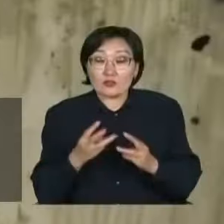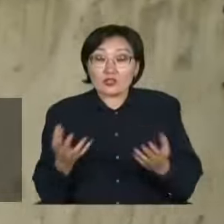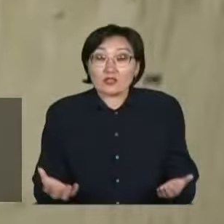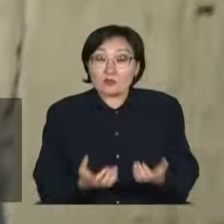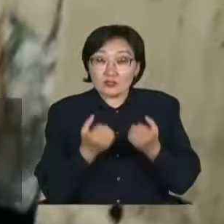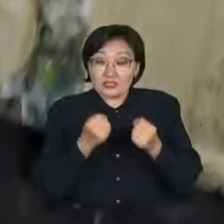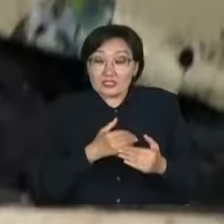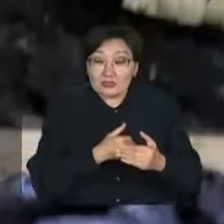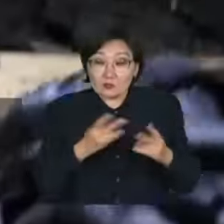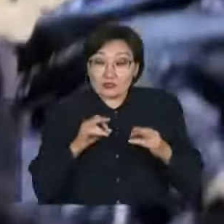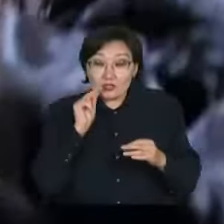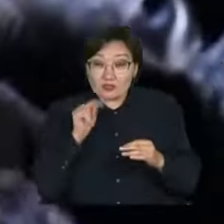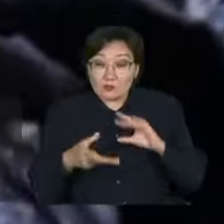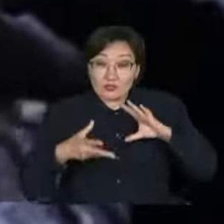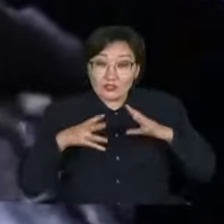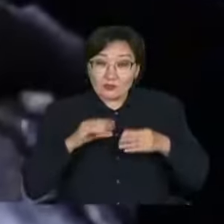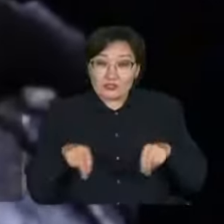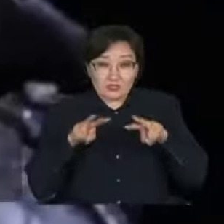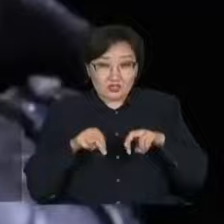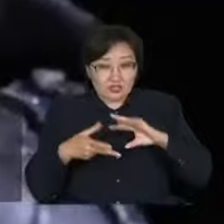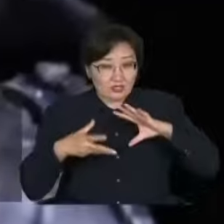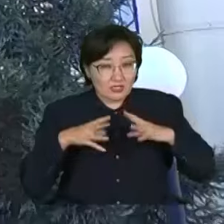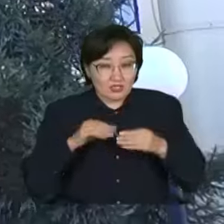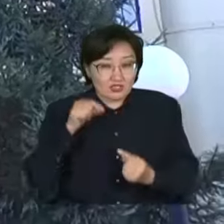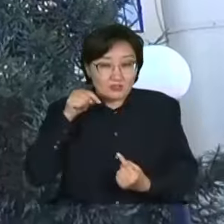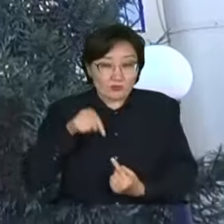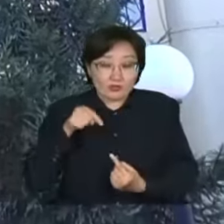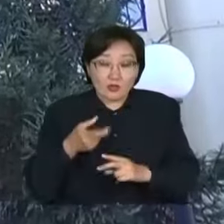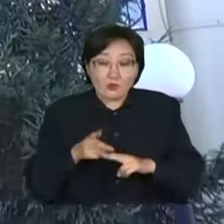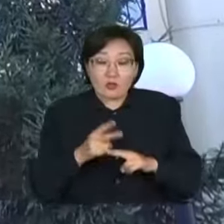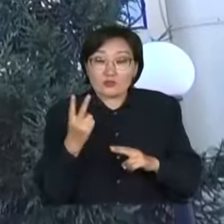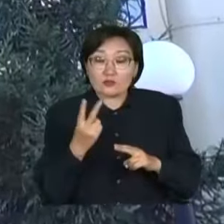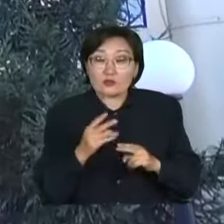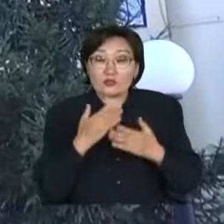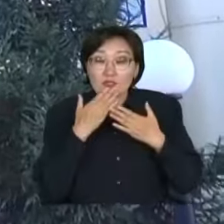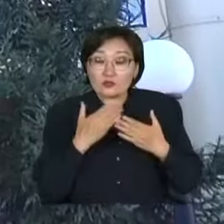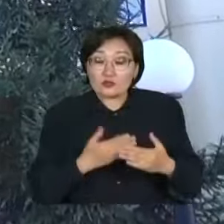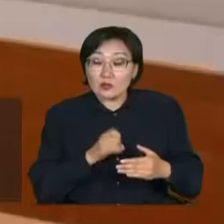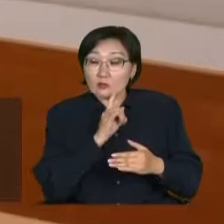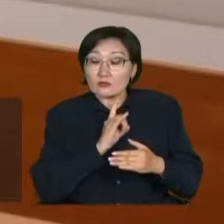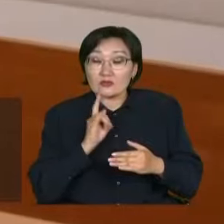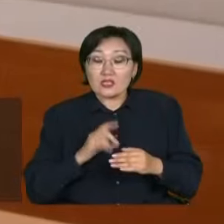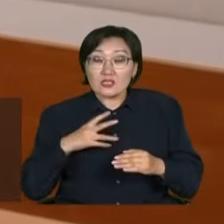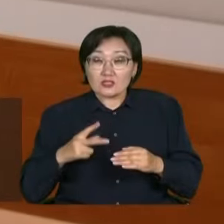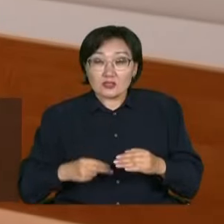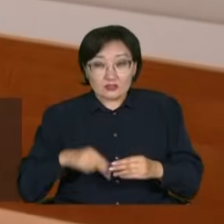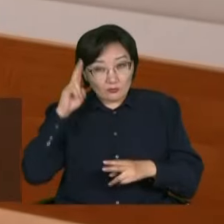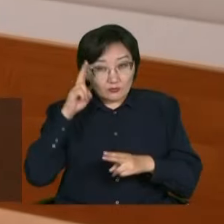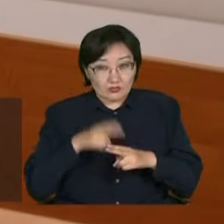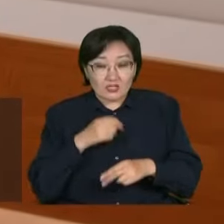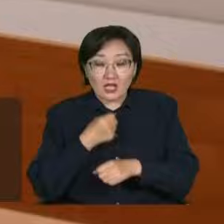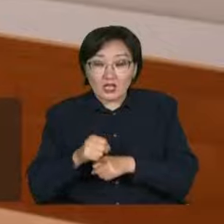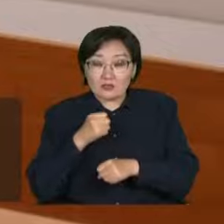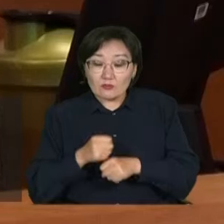алға тартып отыр. Алайда айыптау қорытындысымен сараптамалардың нәтижесіне сәйкес, ол сүйіктісімен оның қызын және інісін азаптап, тұншықтырып, өртеп